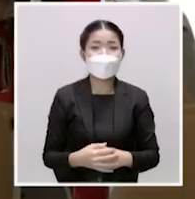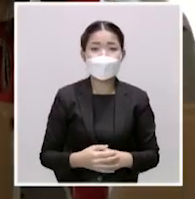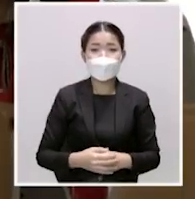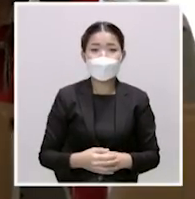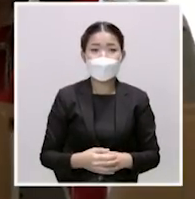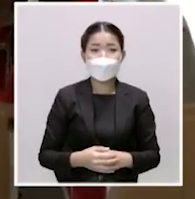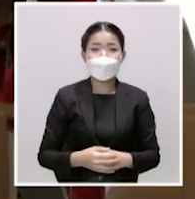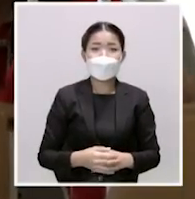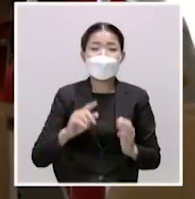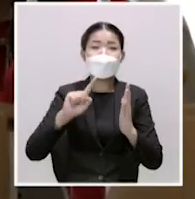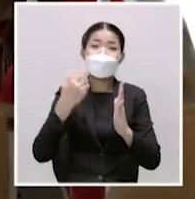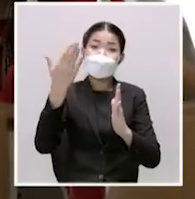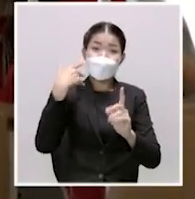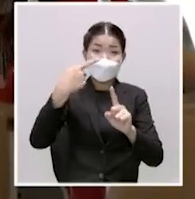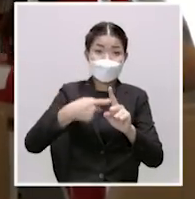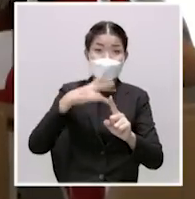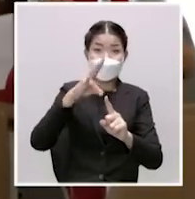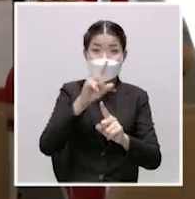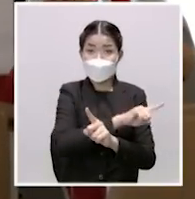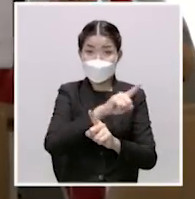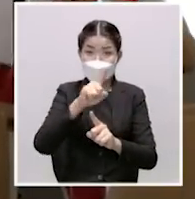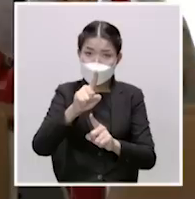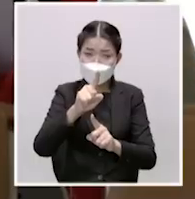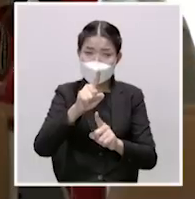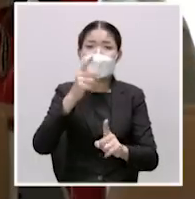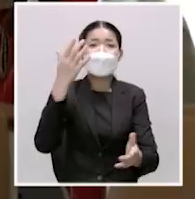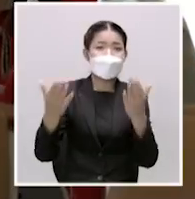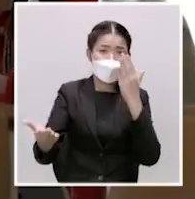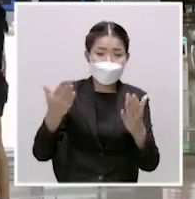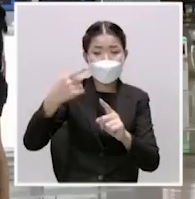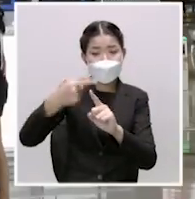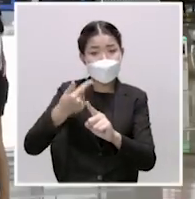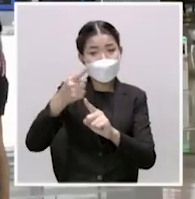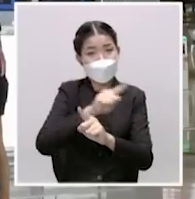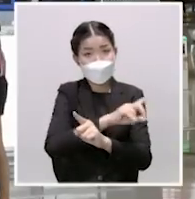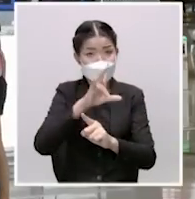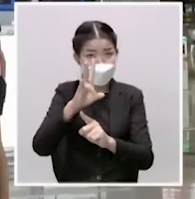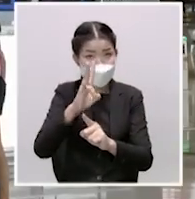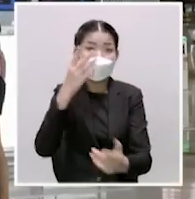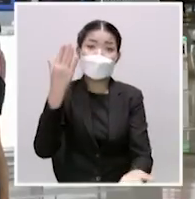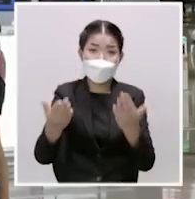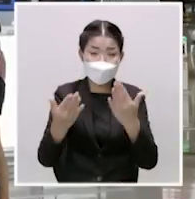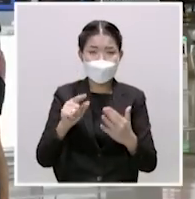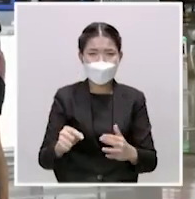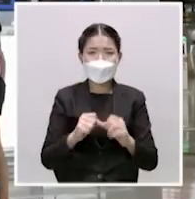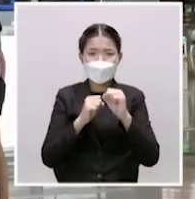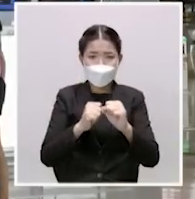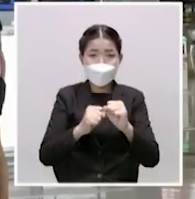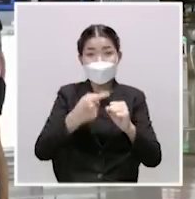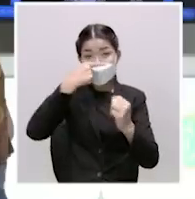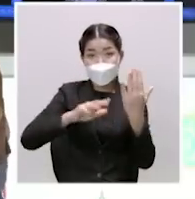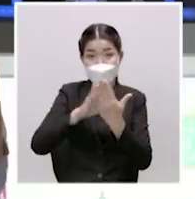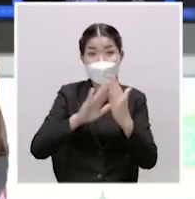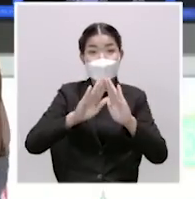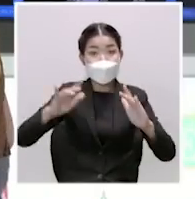แต่1กรกฎาคมต้นมานะครับหรือ1พฤศจิกายนเป็นต้นมานะครับท่านก็พยายามที่จะเปิดนะครับ